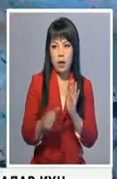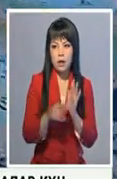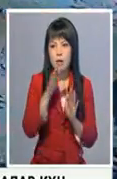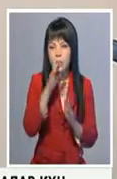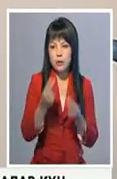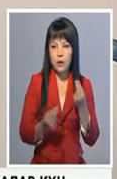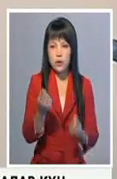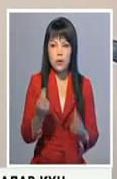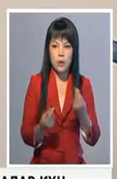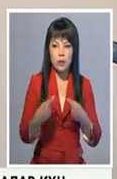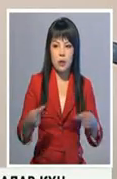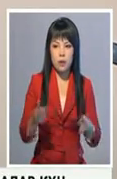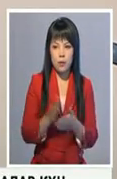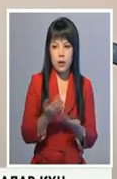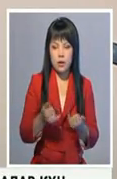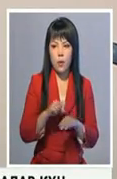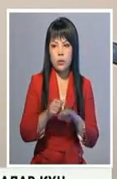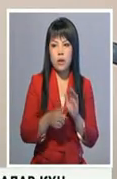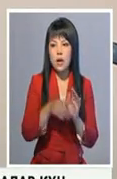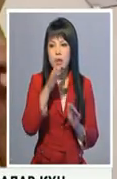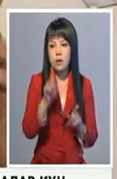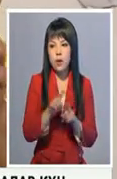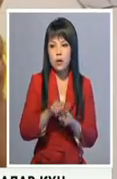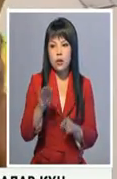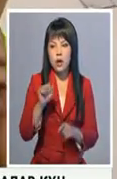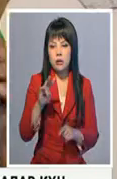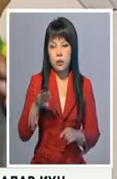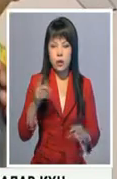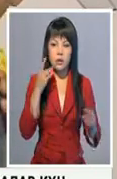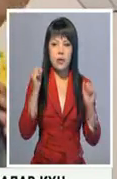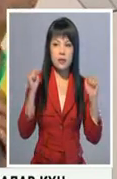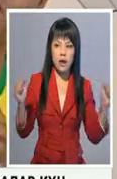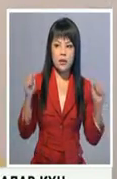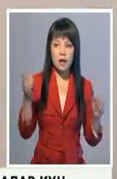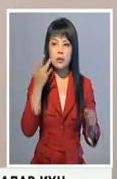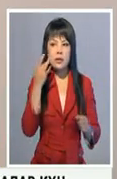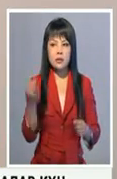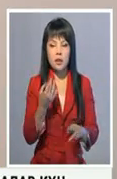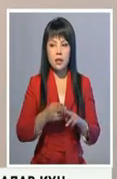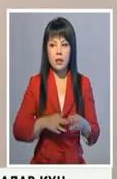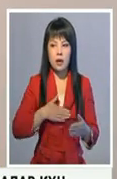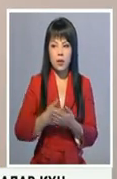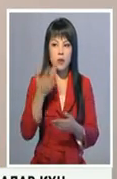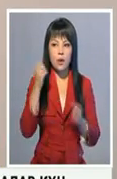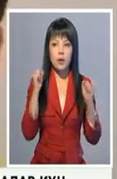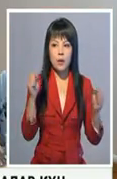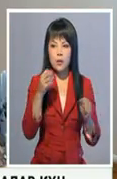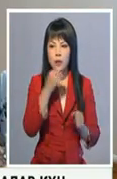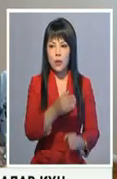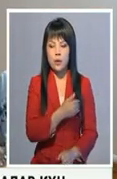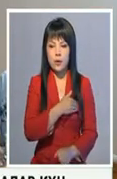көлікті жүргізіп жүр. Ал 16 жастағы Жандос есімді мына жігіт жаттығу бөлмесінен шықпайды. Денесін шынықтырып, мықты спортшы болғысы